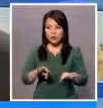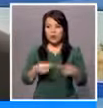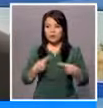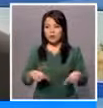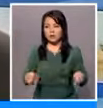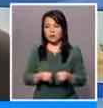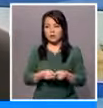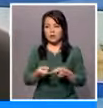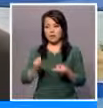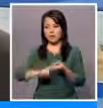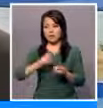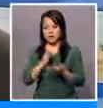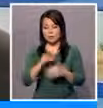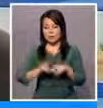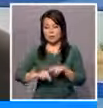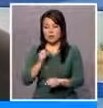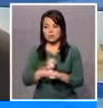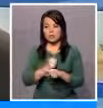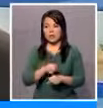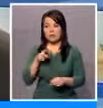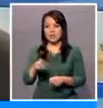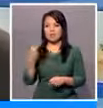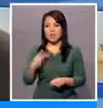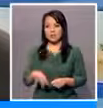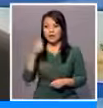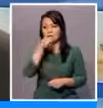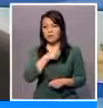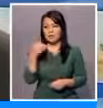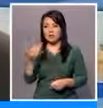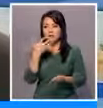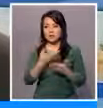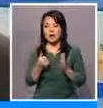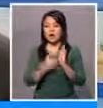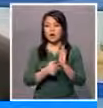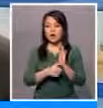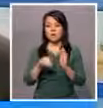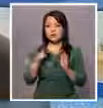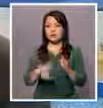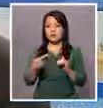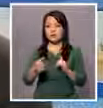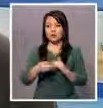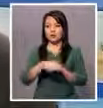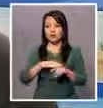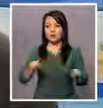инфраструктуралардың тозуына байланысты. Енді қазір біз 2020 жылға дейін сол 600 мың гектар жерді қалпына келтірмекшіміз.